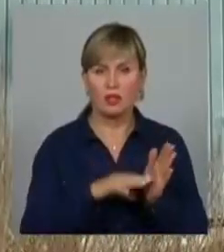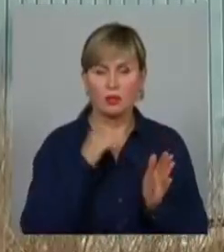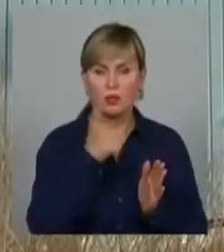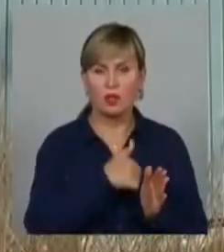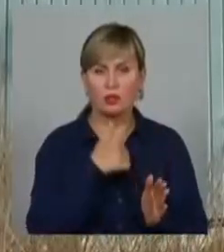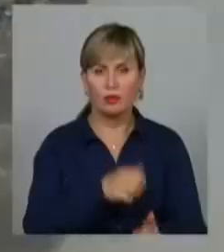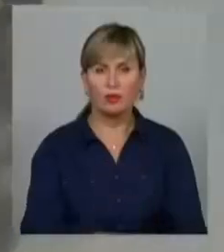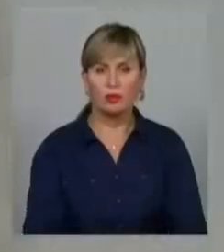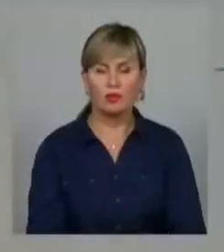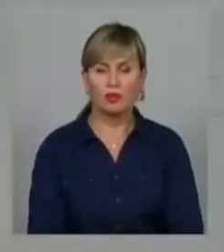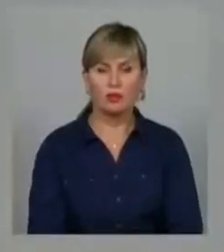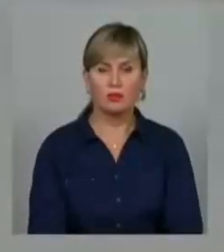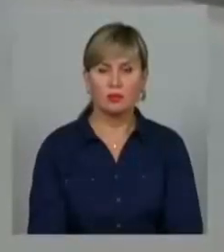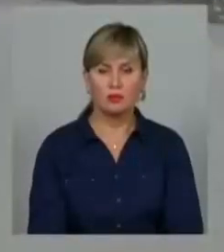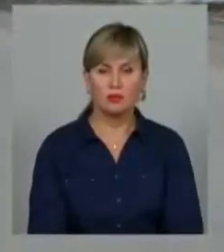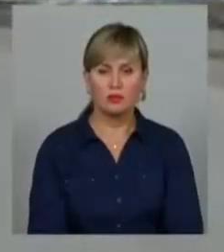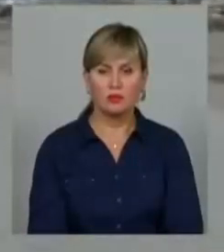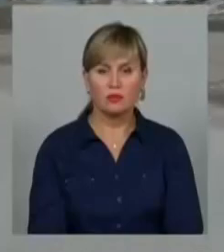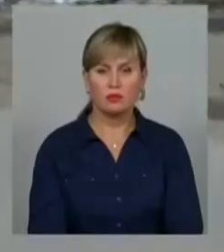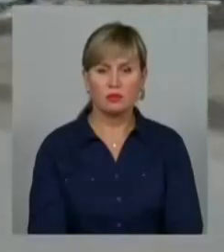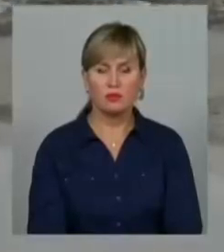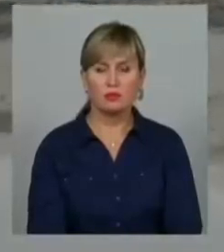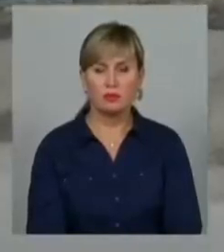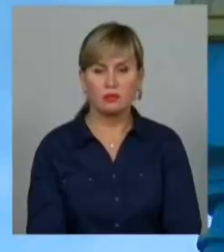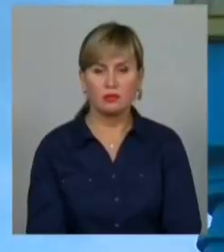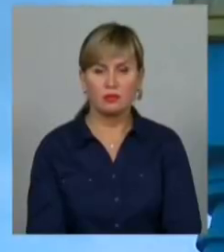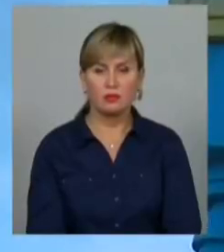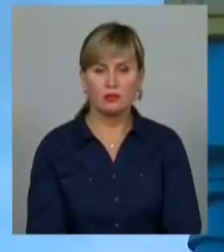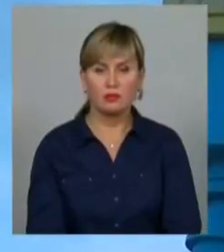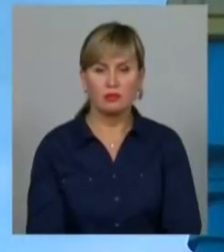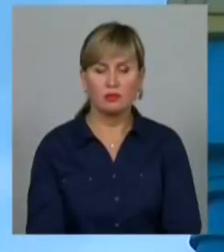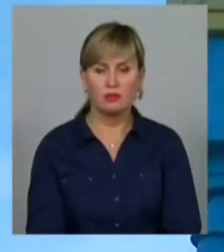Дана Килибаева, Диана Ейсым, телеканал Алматы, Северо-Казахстанская область.